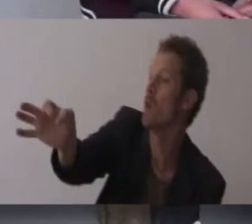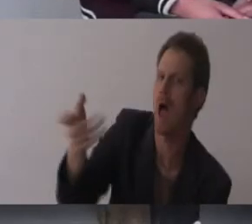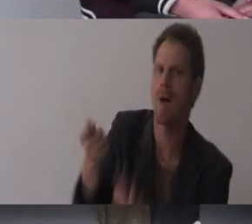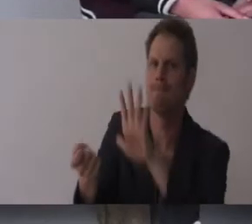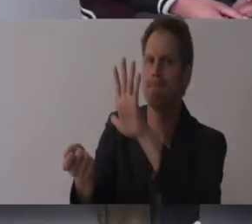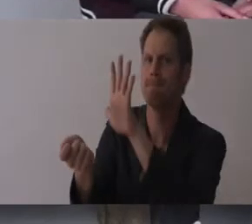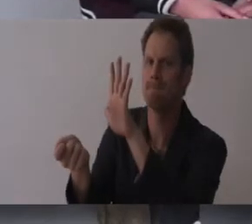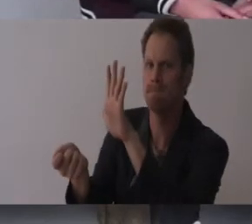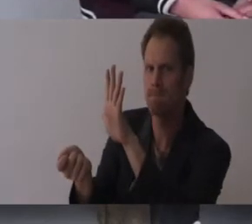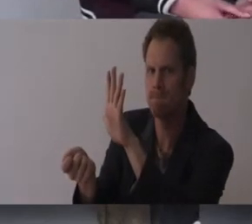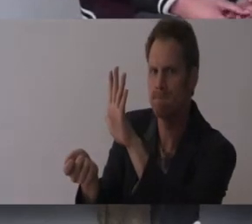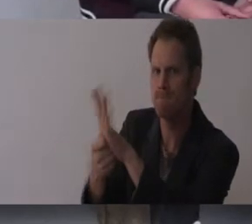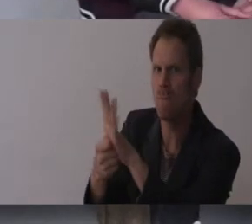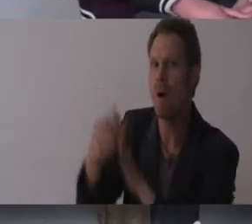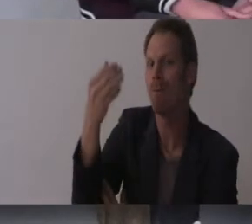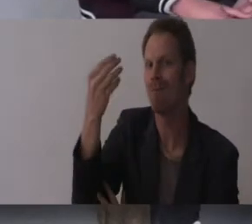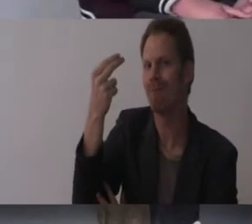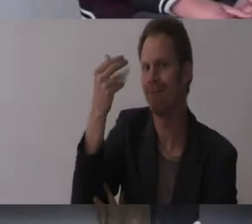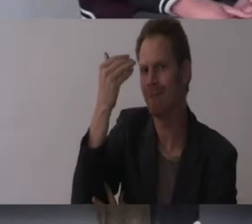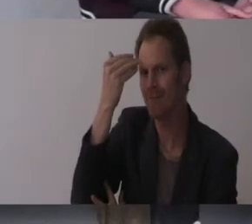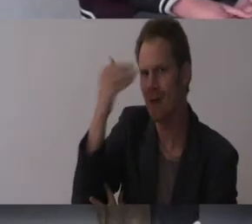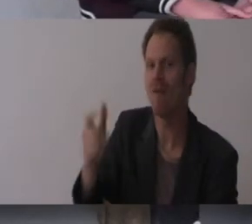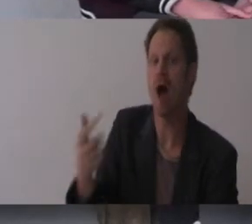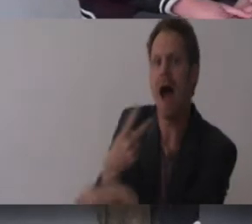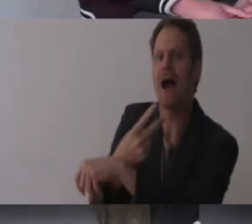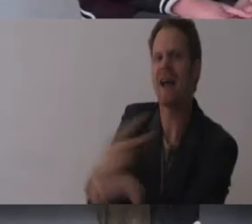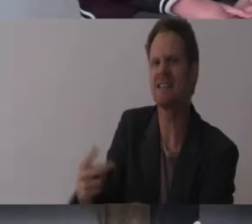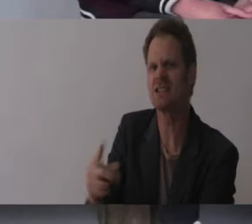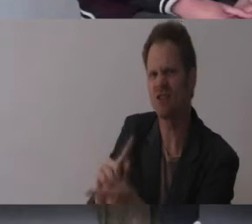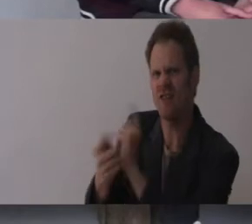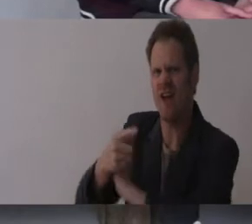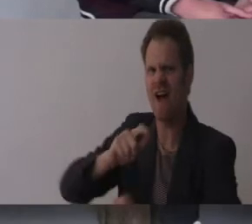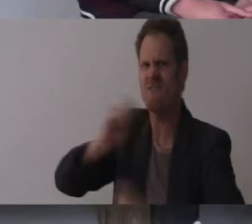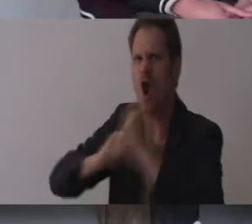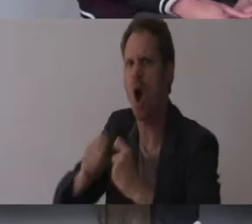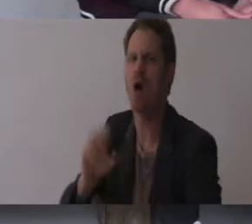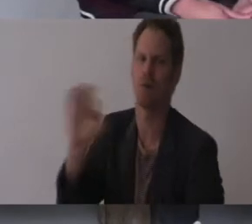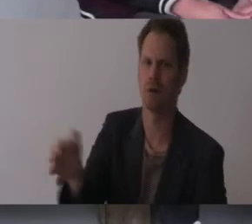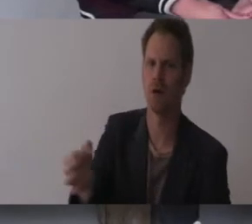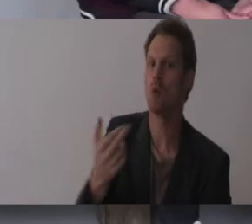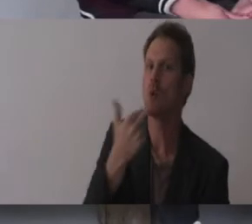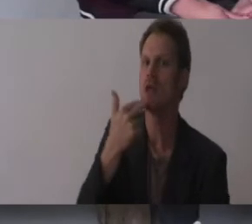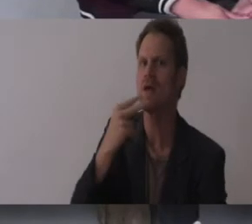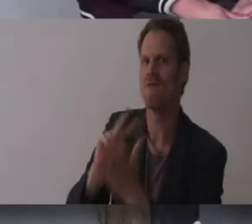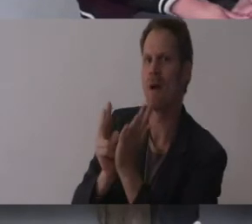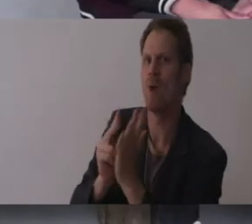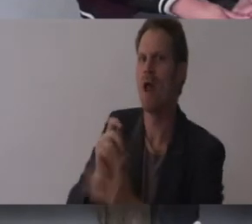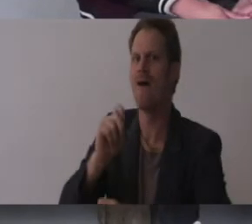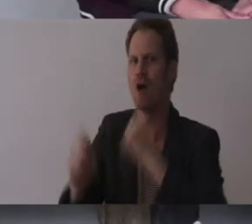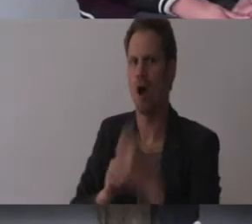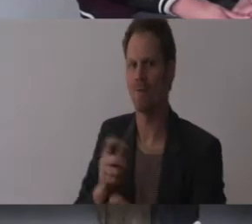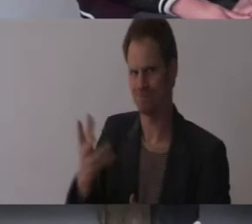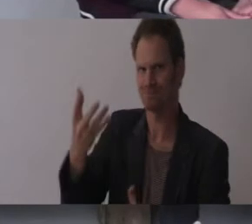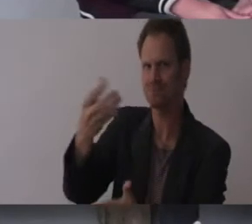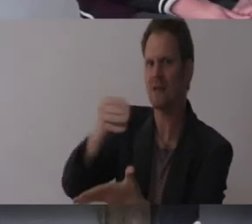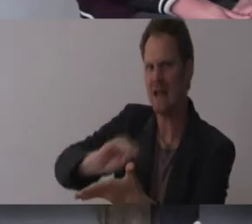aussi d'ailleurs, je comprends tout à fait ce que vous dites sur le risque de tomber dans quelque chose de violent à partir du moment où on utilise un vocabulaire guerrier.